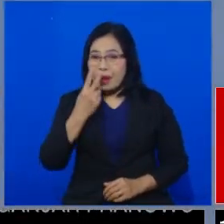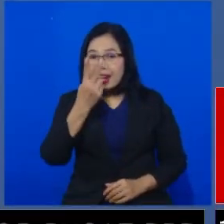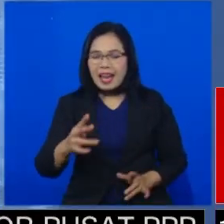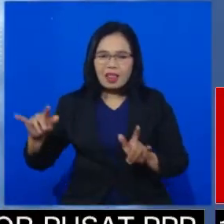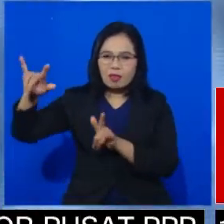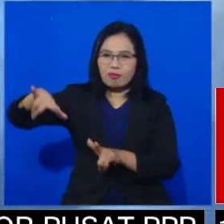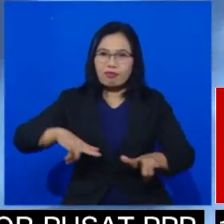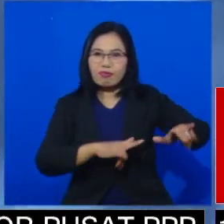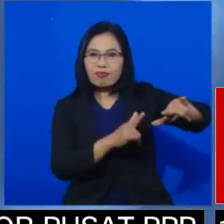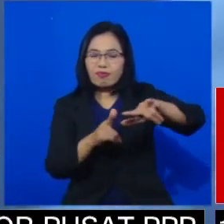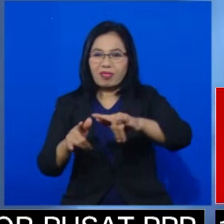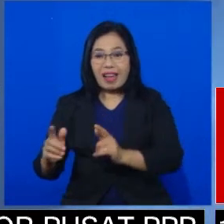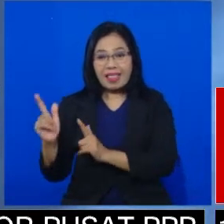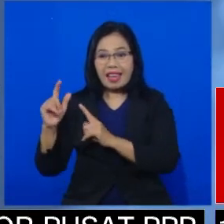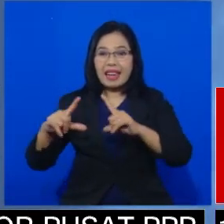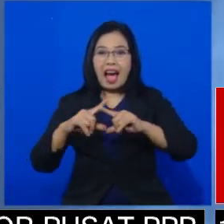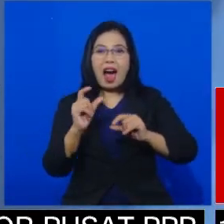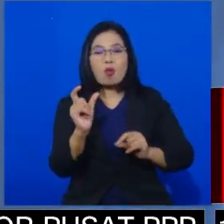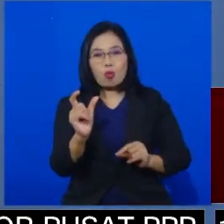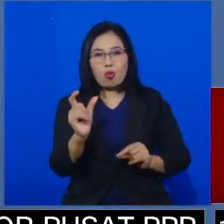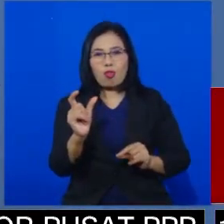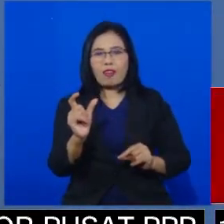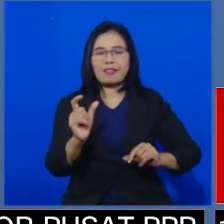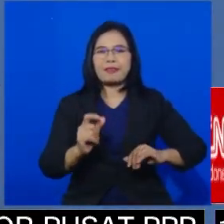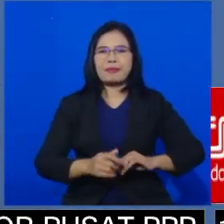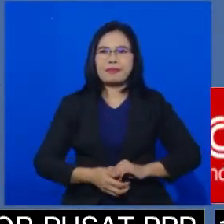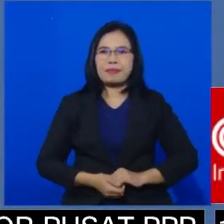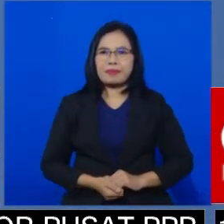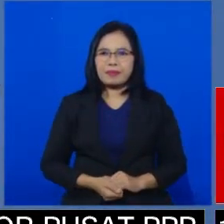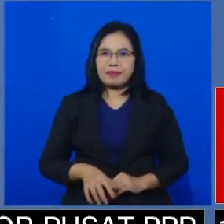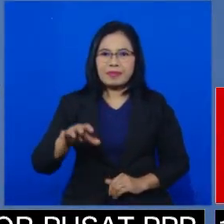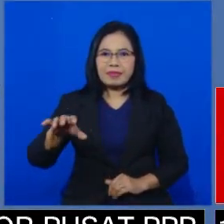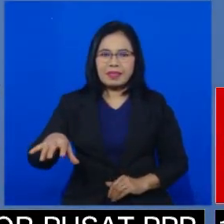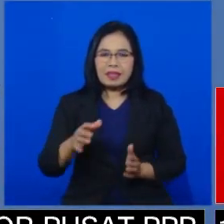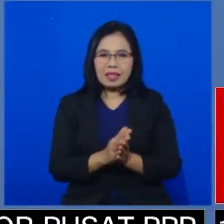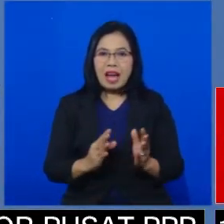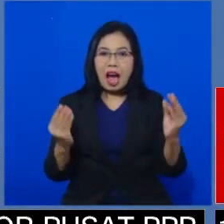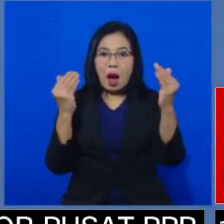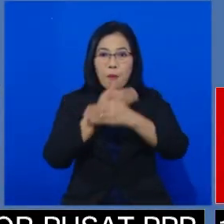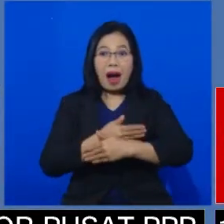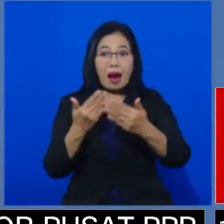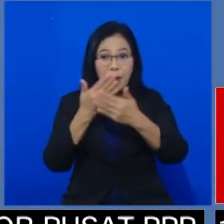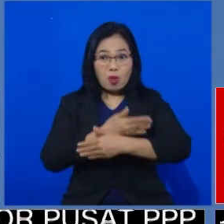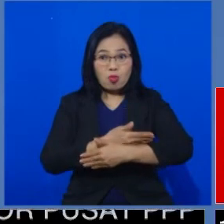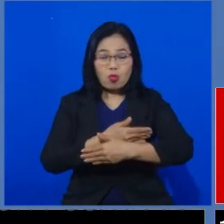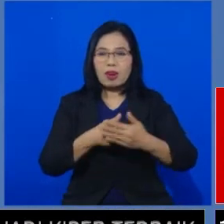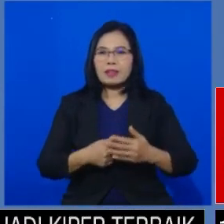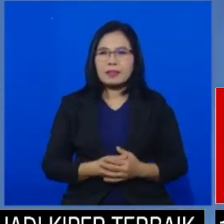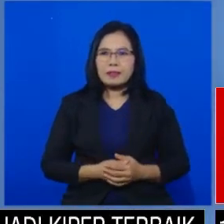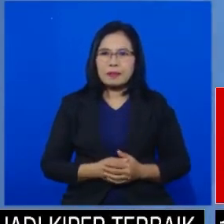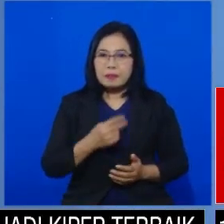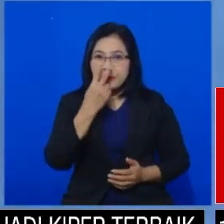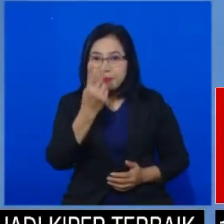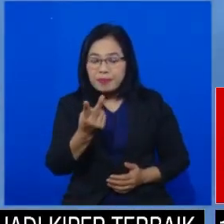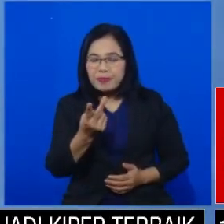TNI AU. Penampilan tim aerobatik Jupiter di Lanut Rusmin Nuryadin Pekanbaru digelar usai tim aerobatik Jupiter mengikuti pameran udara